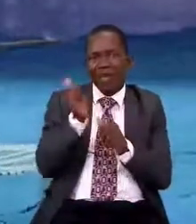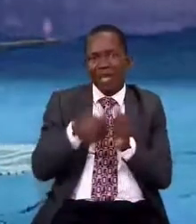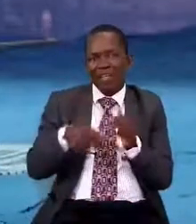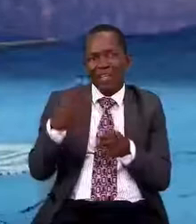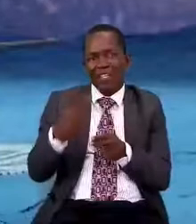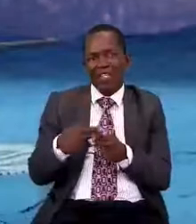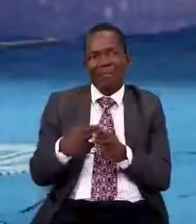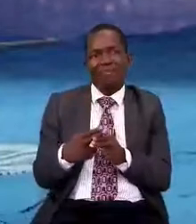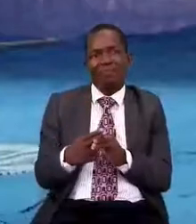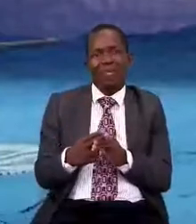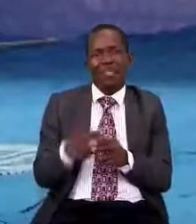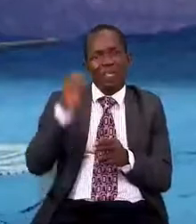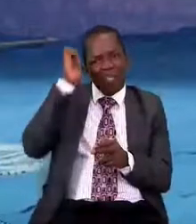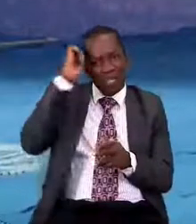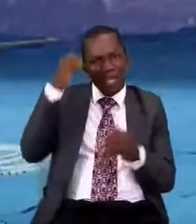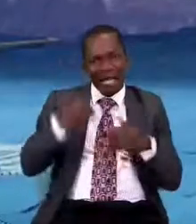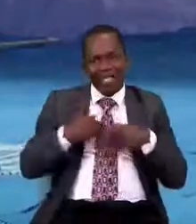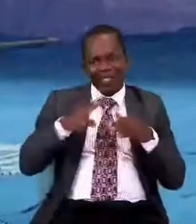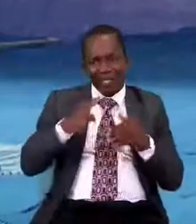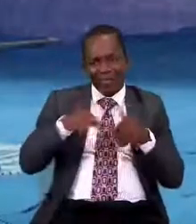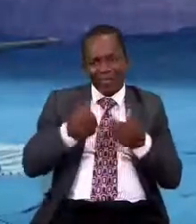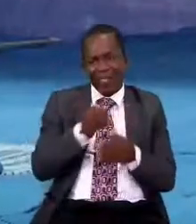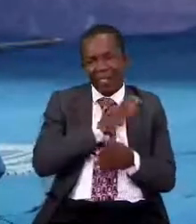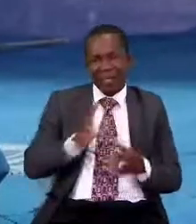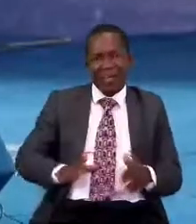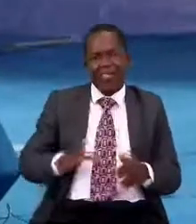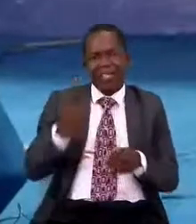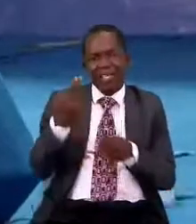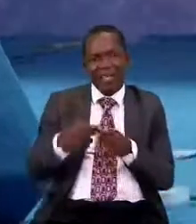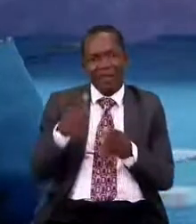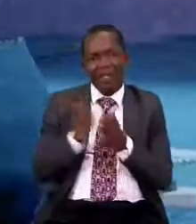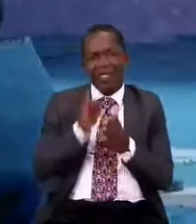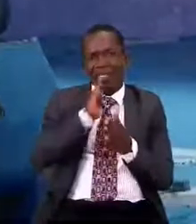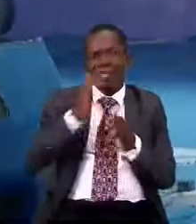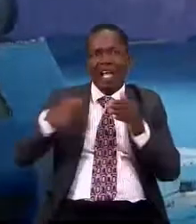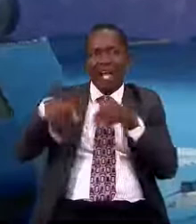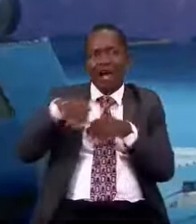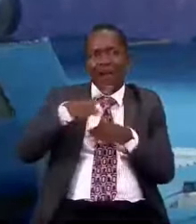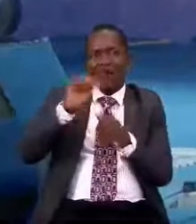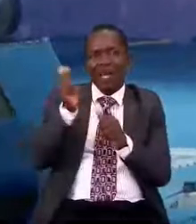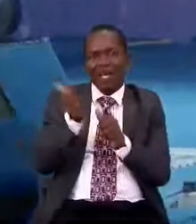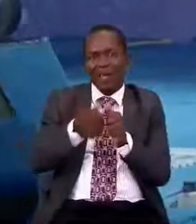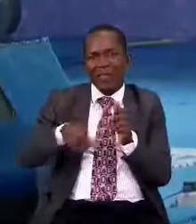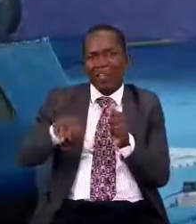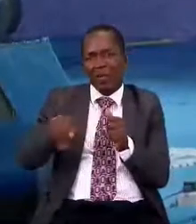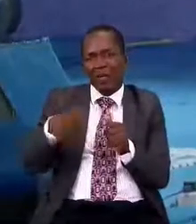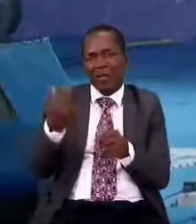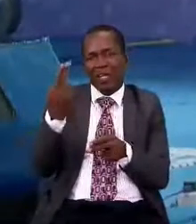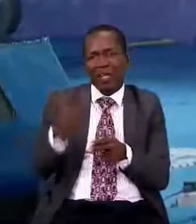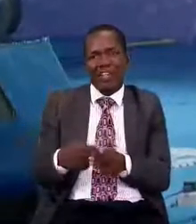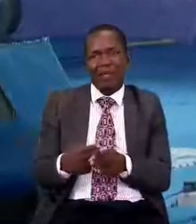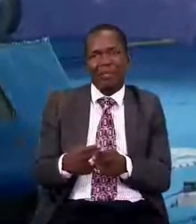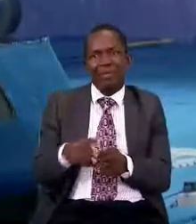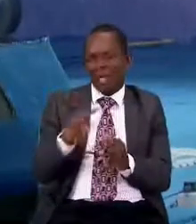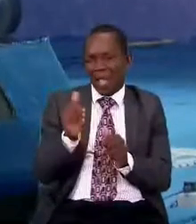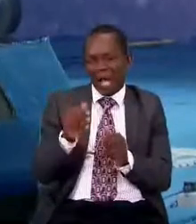donné à Christ le nom Sauveur au-delà de tout prétendant qui croit sauver. Il lui a donné le